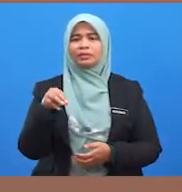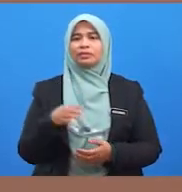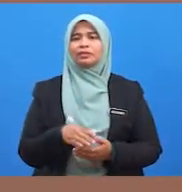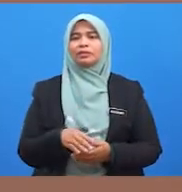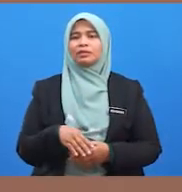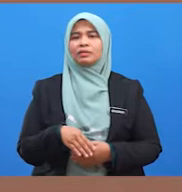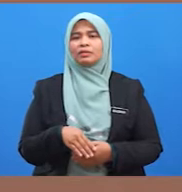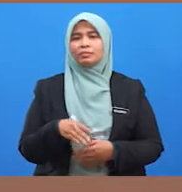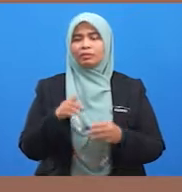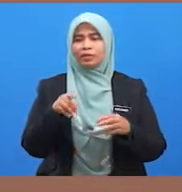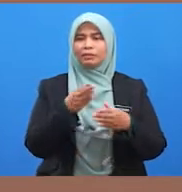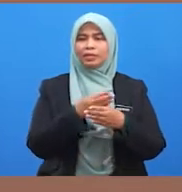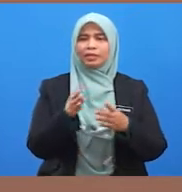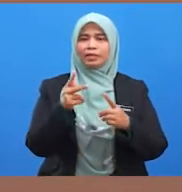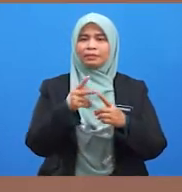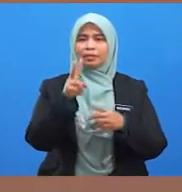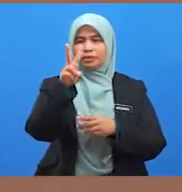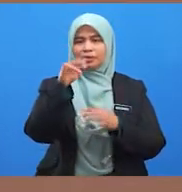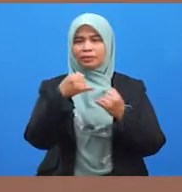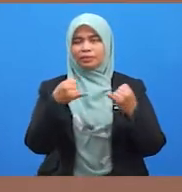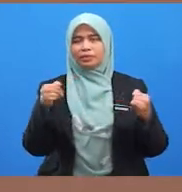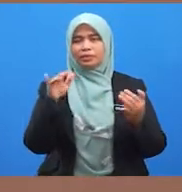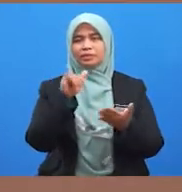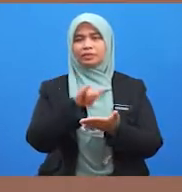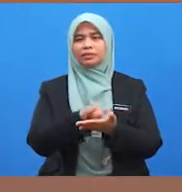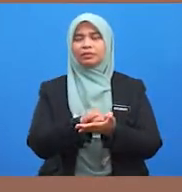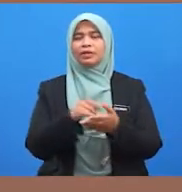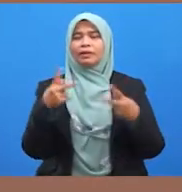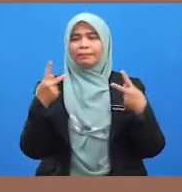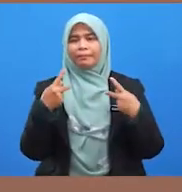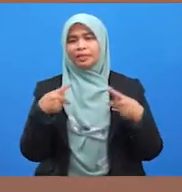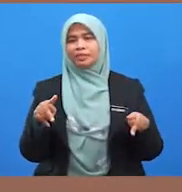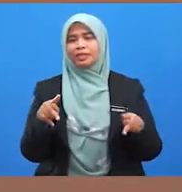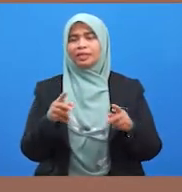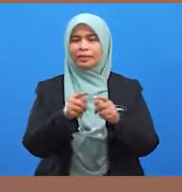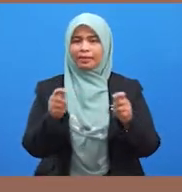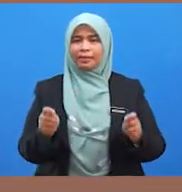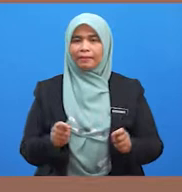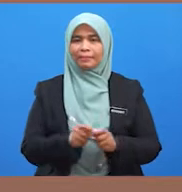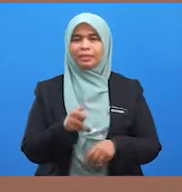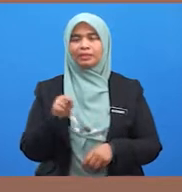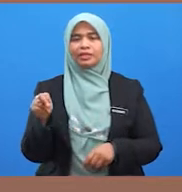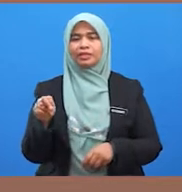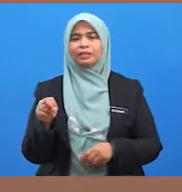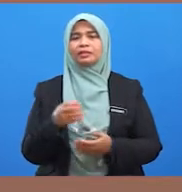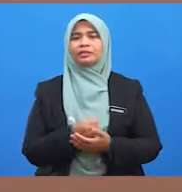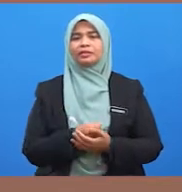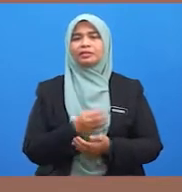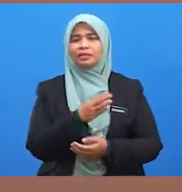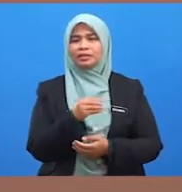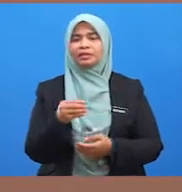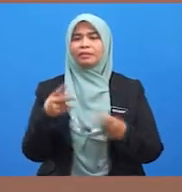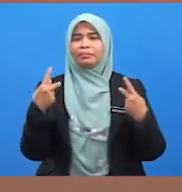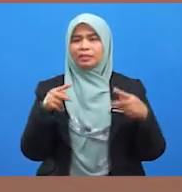Murid-murid, pasaran boleh dibahagikan kepada dua jenis, iaitu pasaran tempatan dan